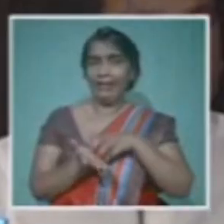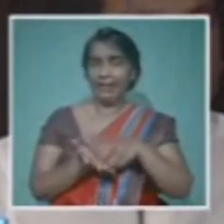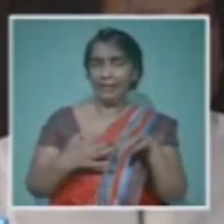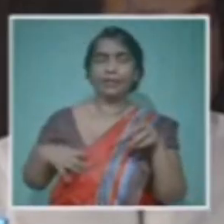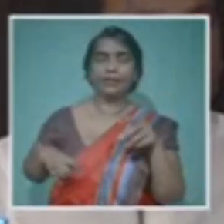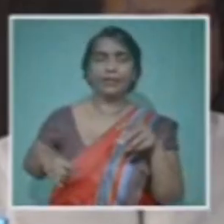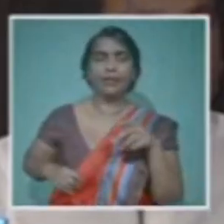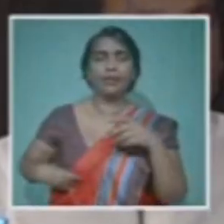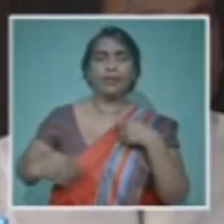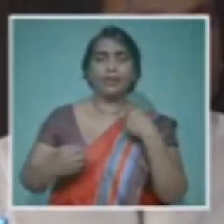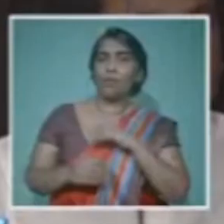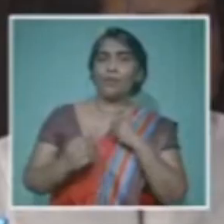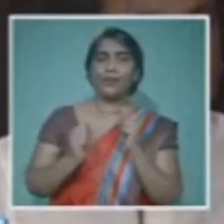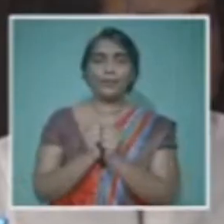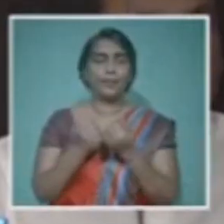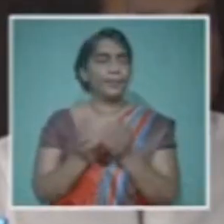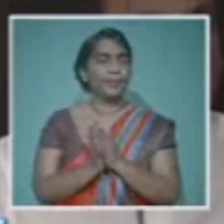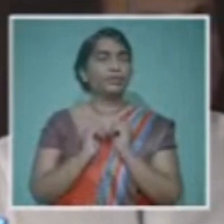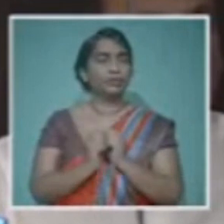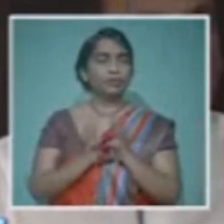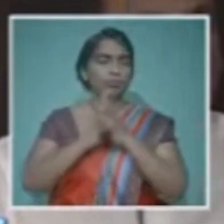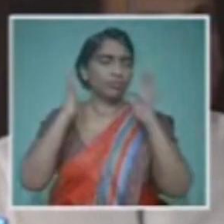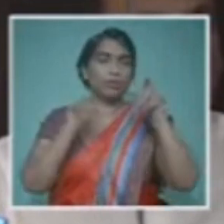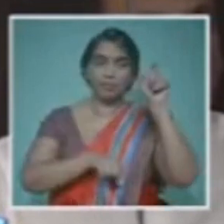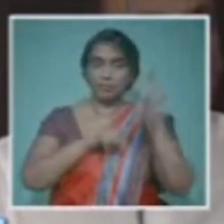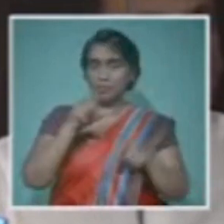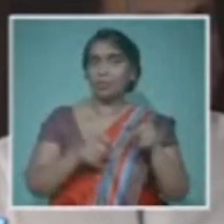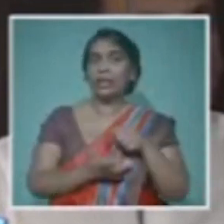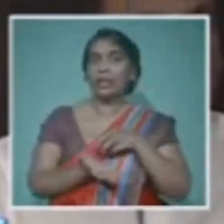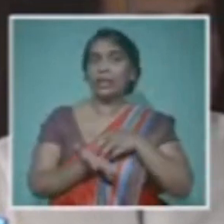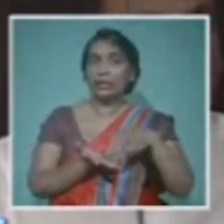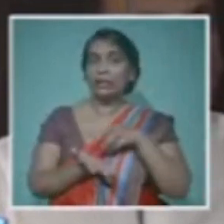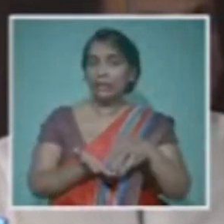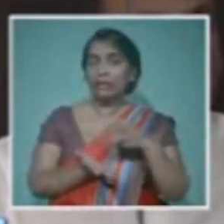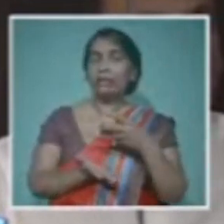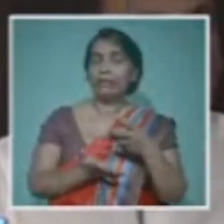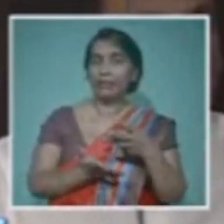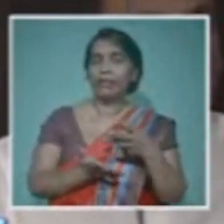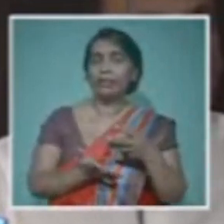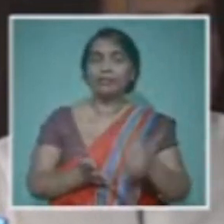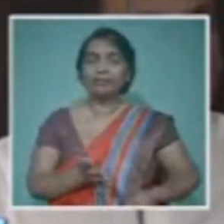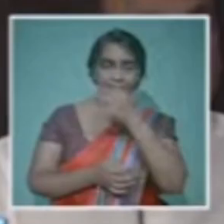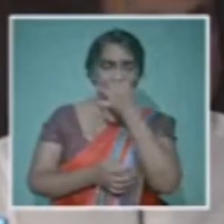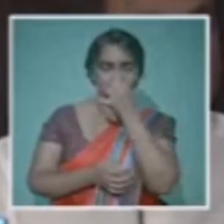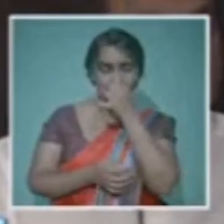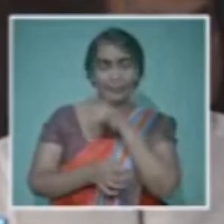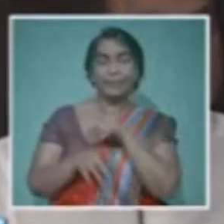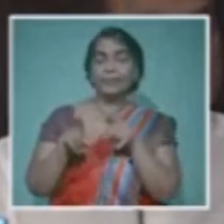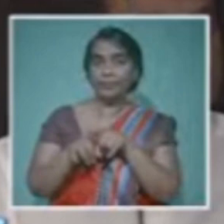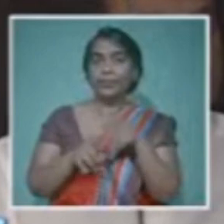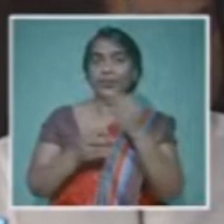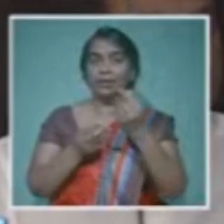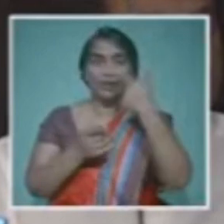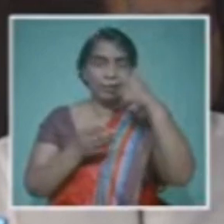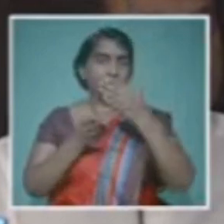දුවන ස්වයන් රැකියාවක් හැටියට මේ රටේ විශාල ප්‍රමාණයක් ඉන්නවා ස්වයන් රැකියාවක් හැටියට ඒක කරන ඒකෙන් ජීවත් වෙන උදවිය. එතකොට මේ සලාක